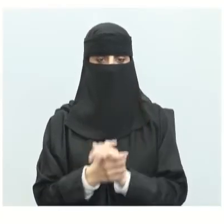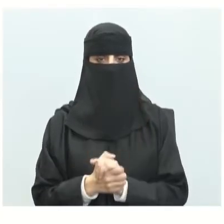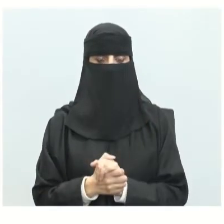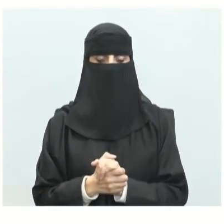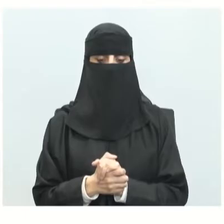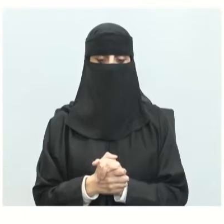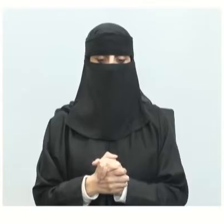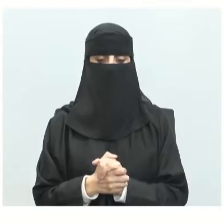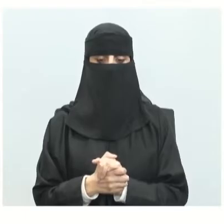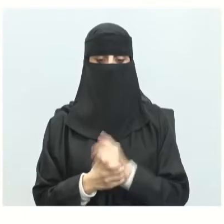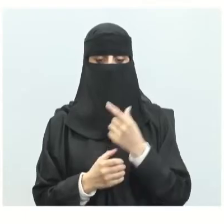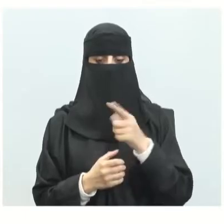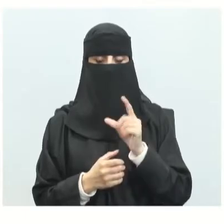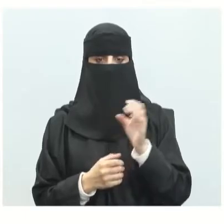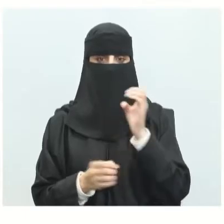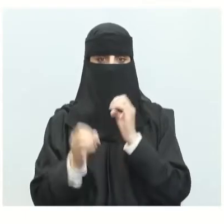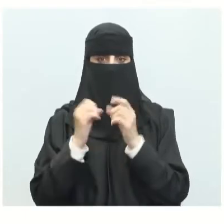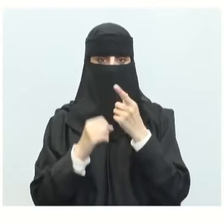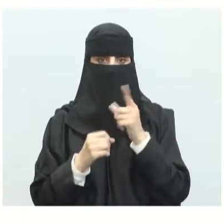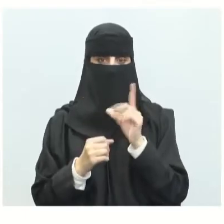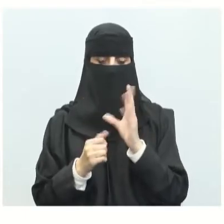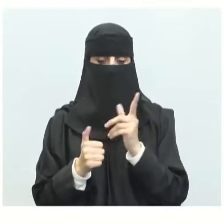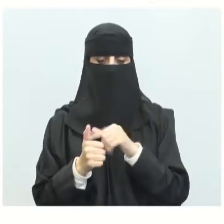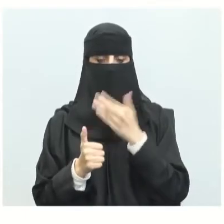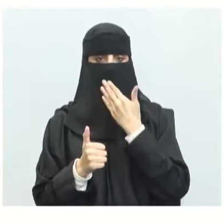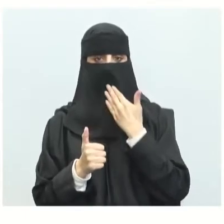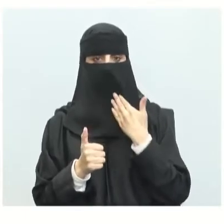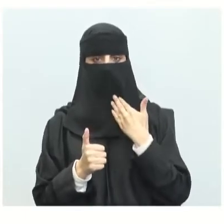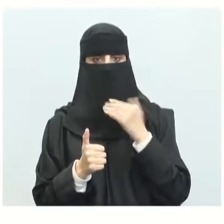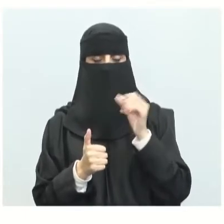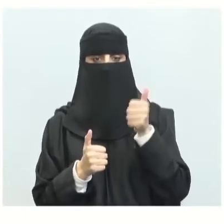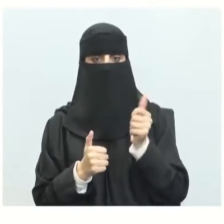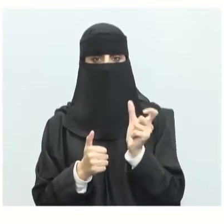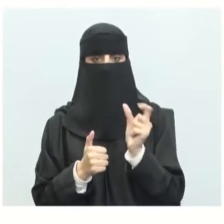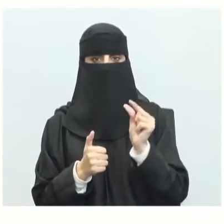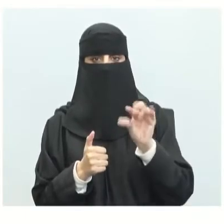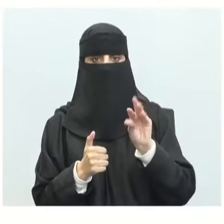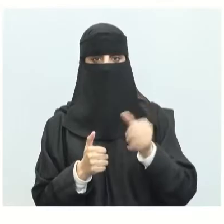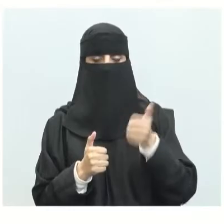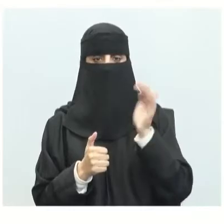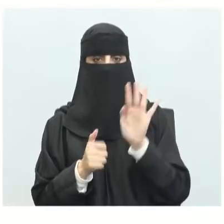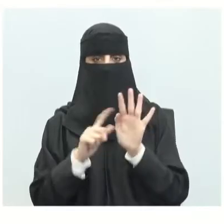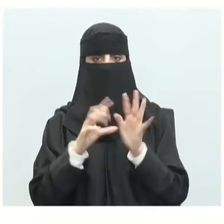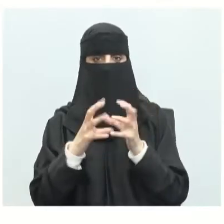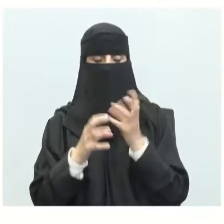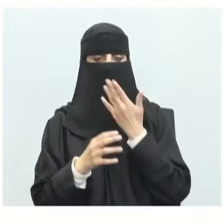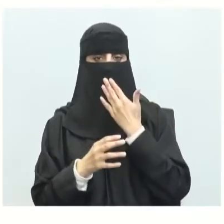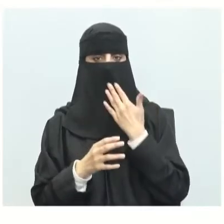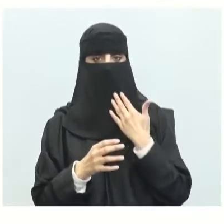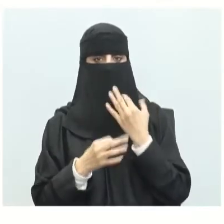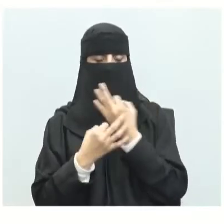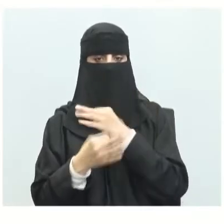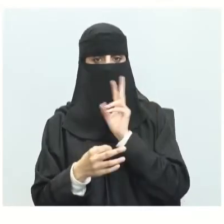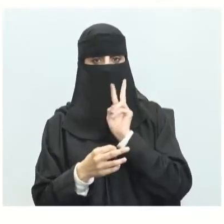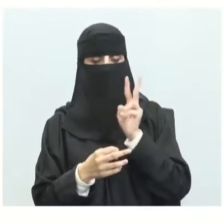الاجابه الصحيحه اندهاش اذا انبهار هنا هي بمعنى